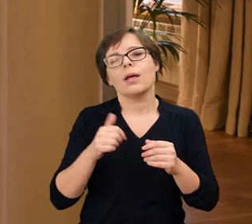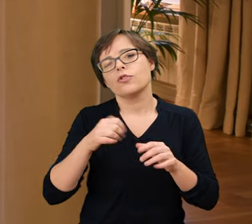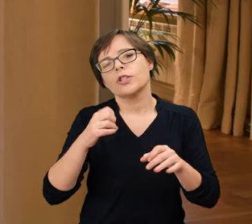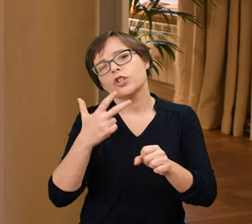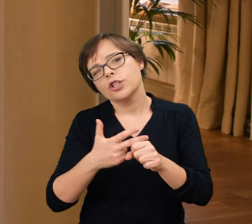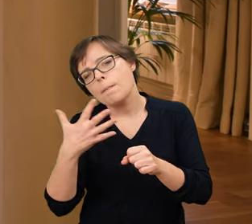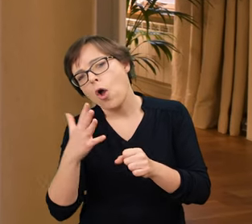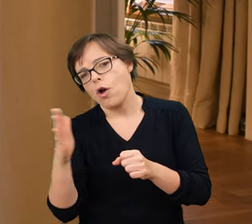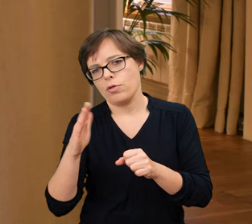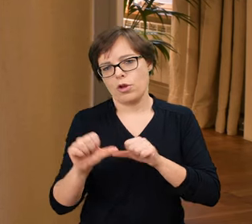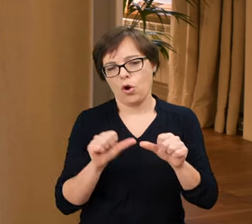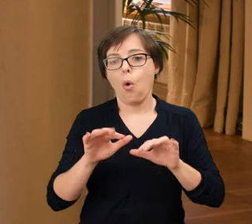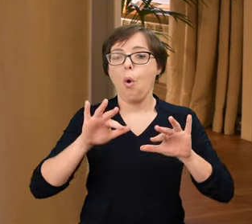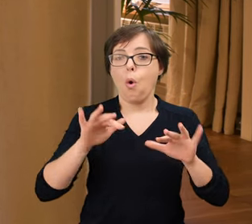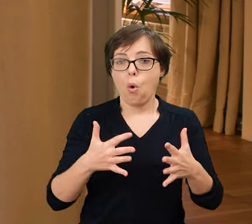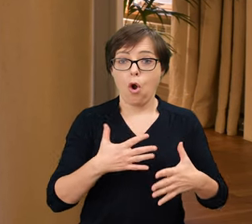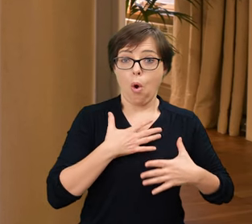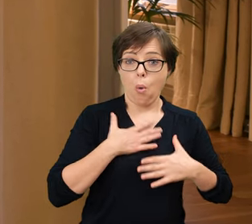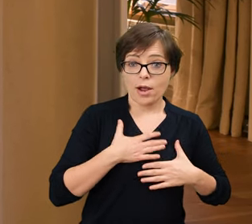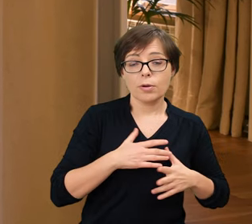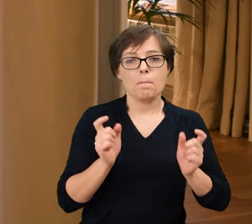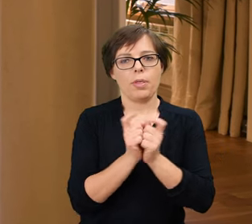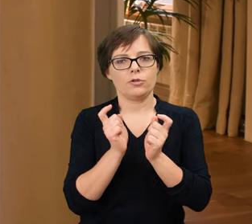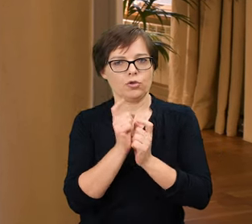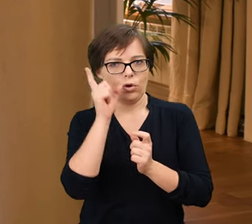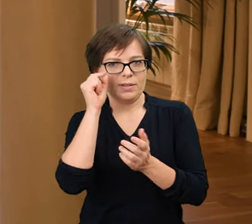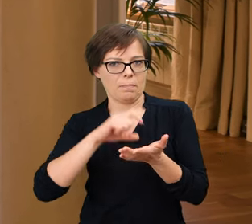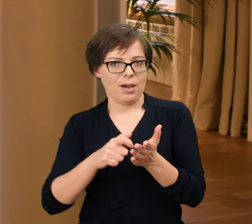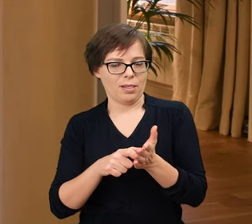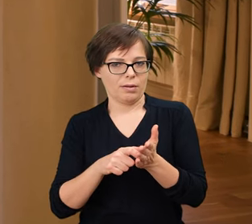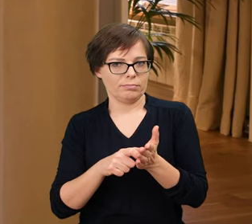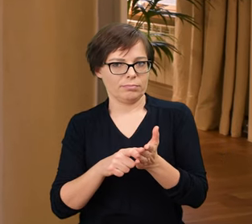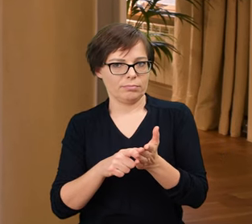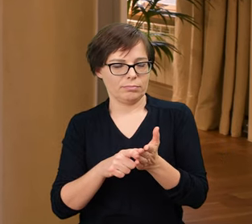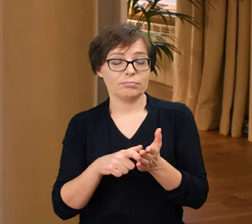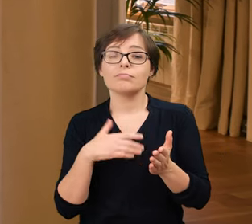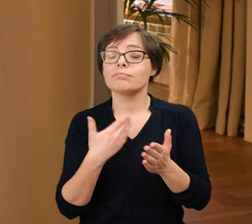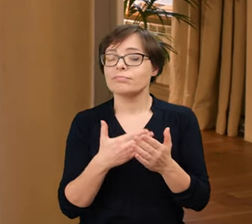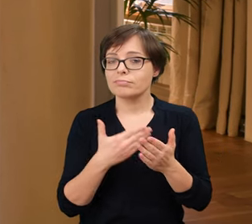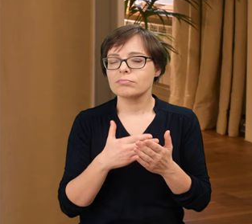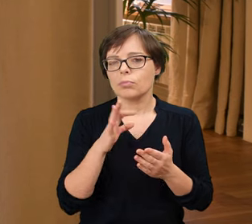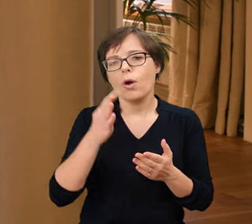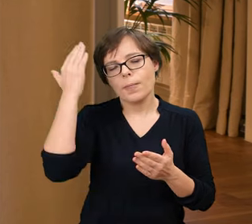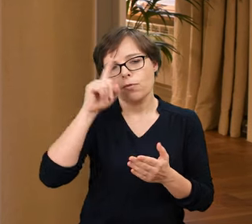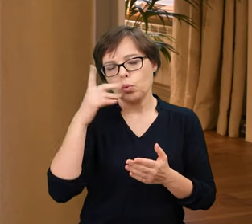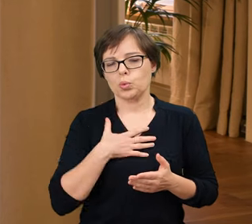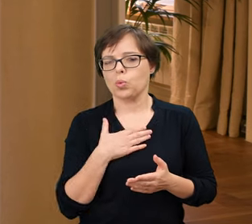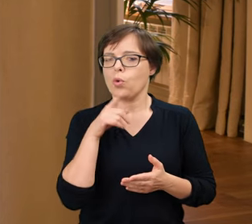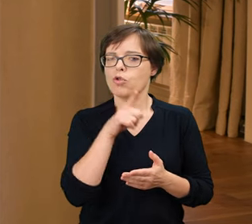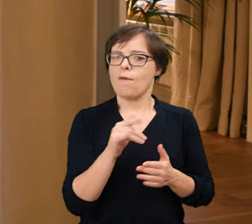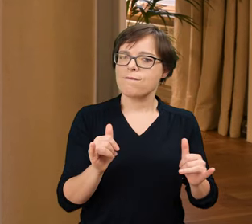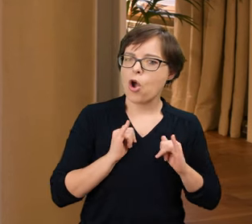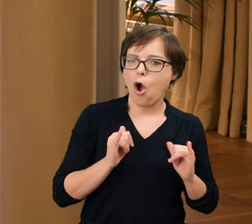umieszczenie łazienki przy sypialni. Uważano to za przejaw wygody, luksusu